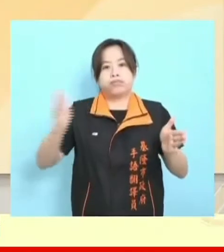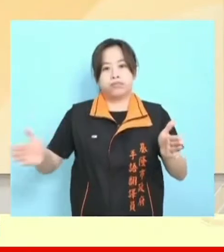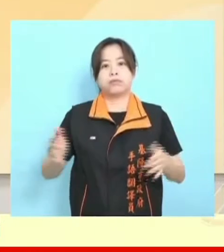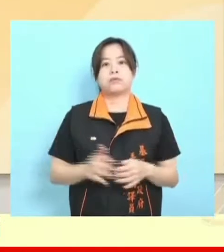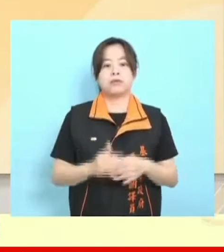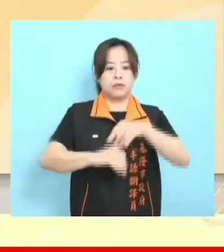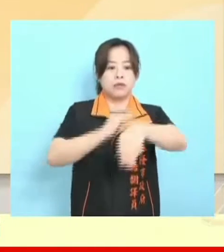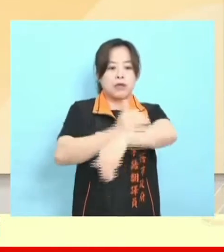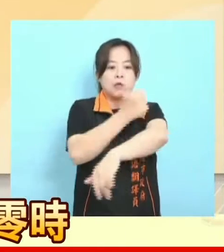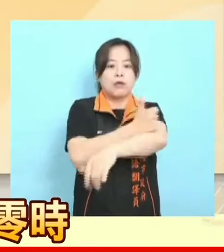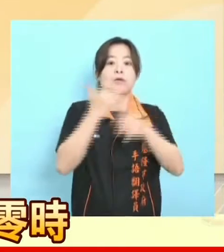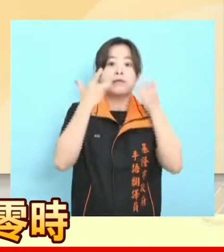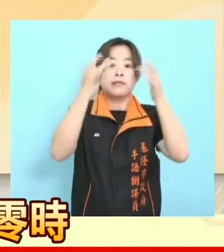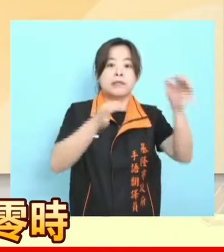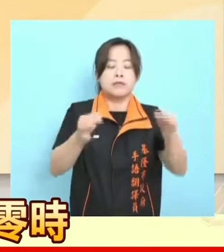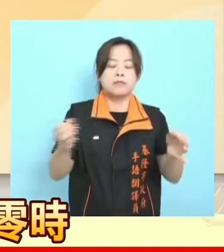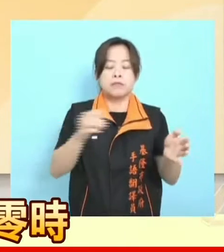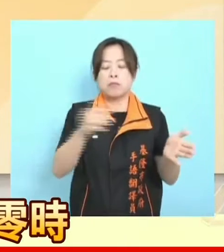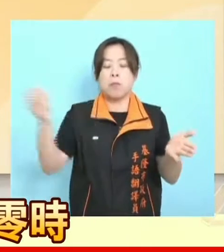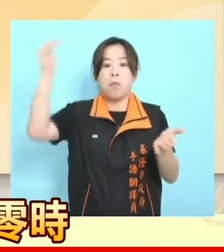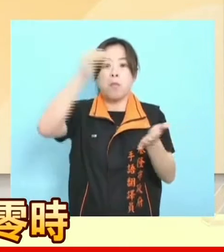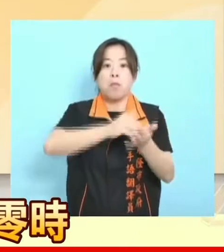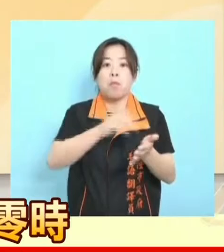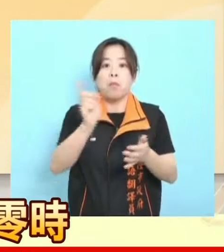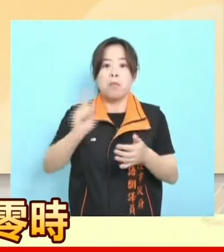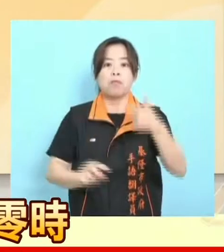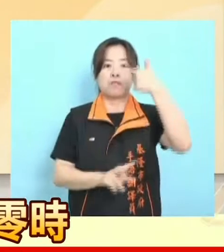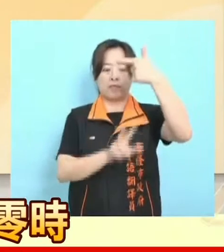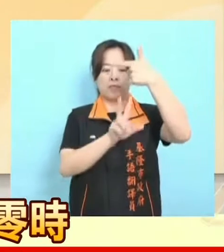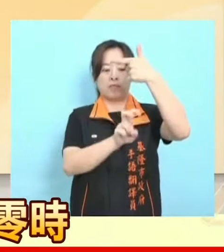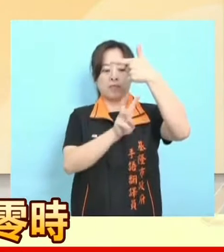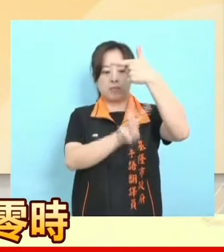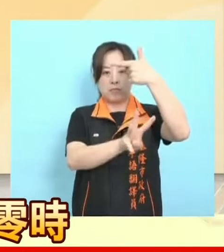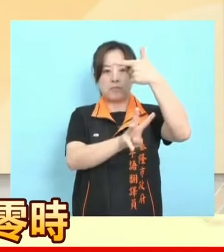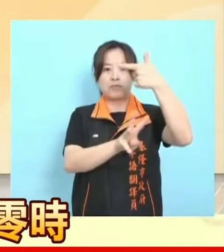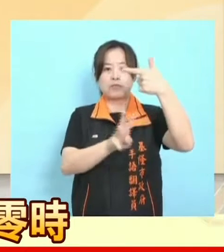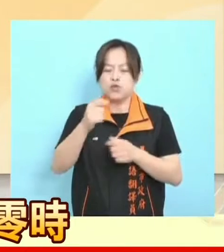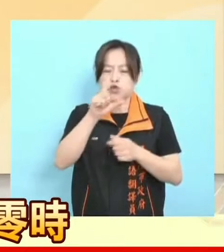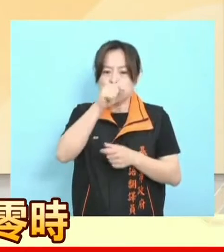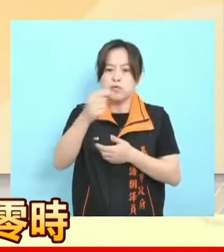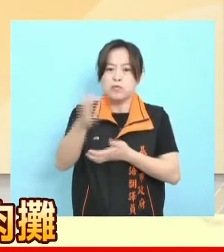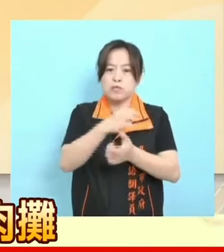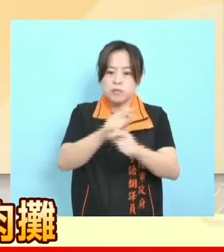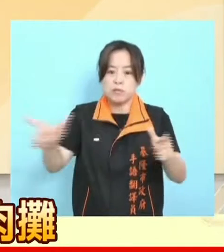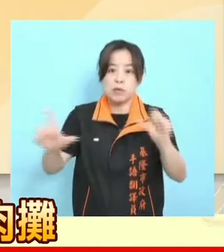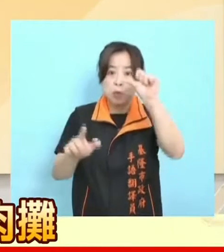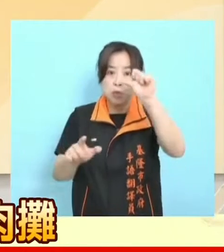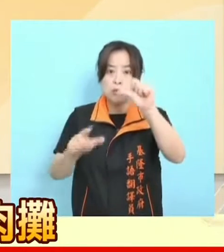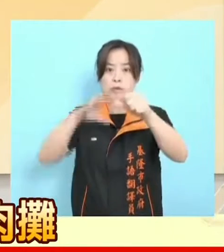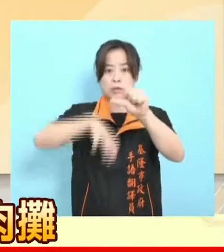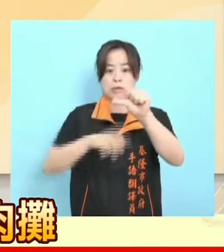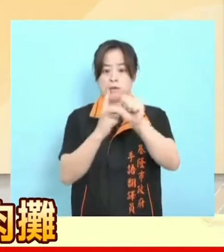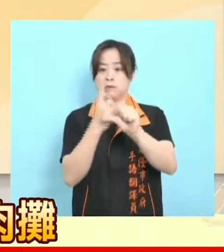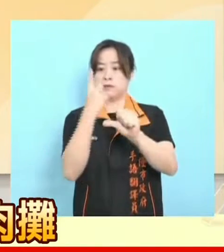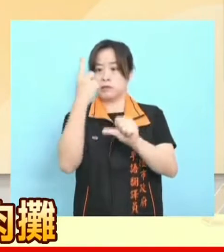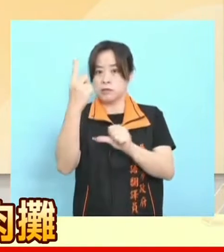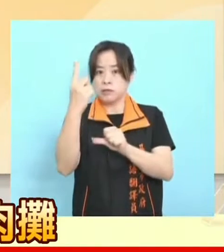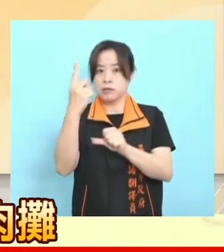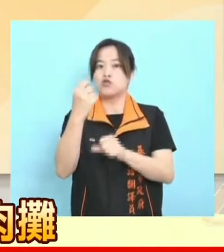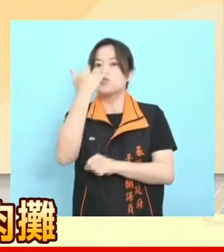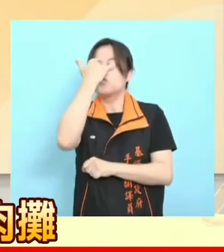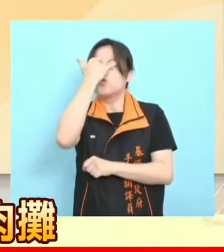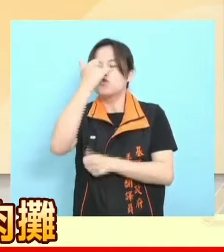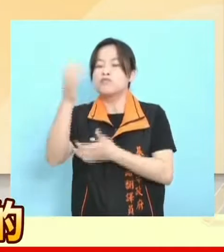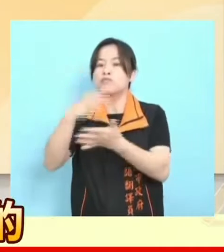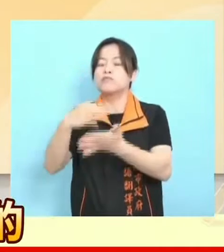成功市场延长休市到6月23号的0时，其中有1例也是猪肉